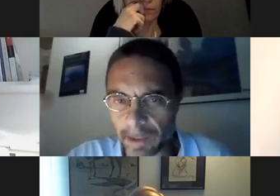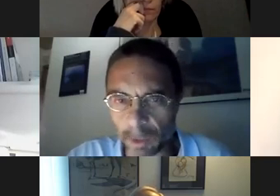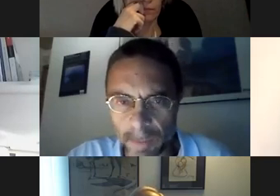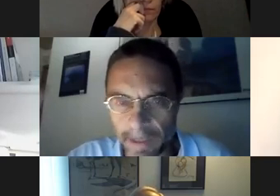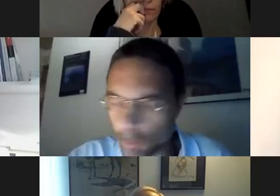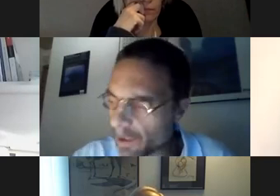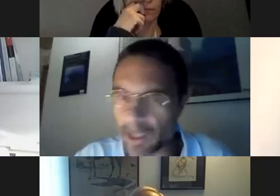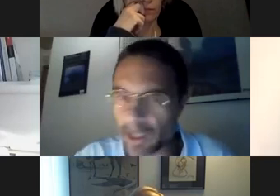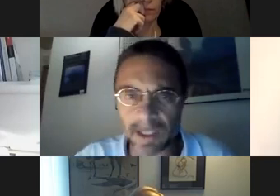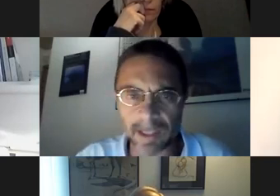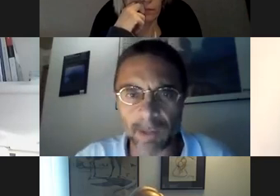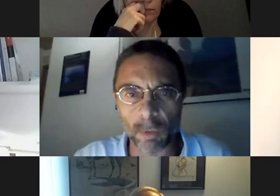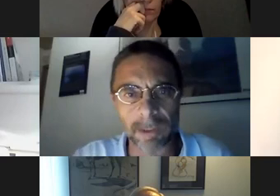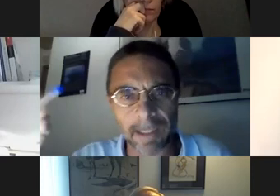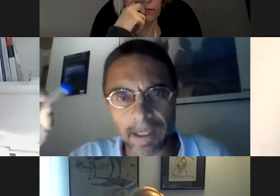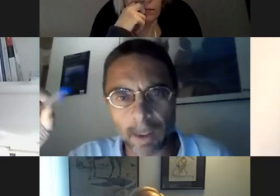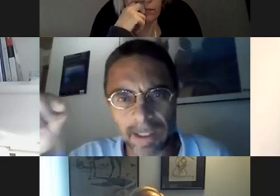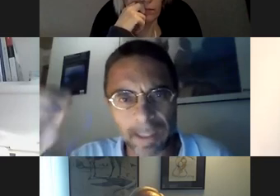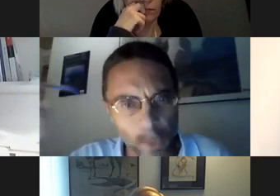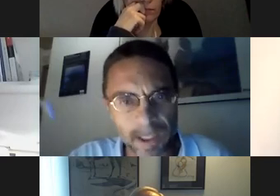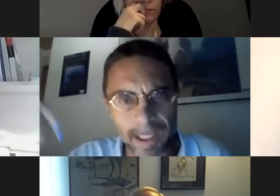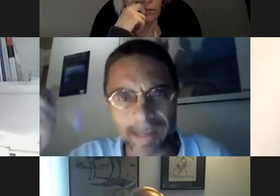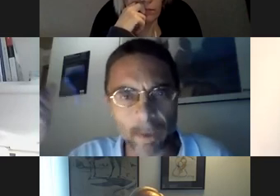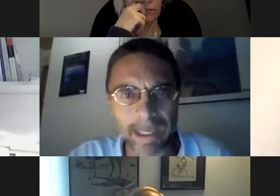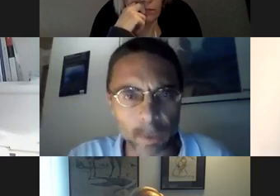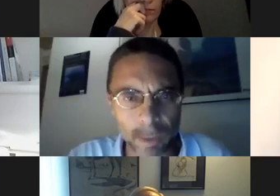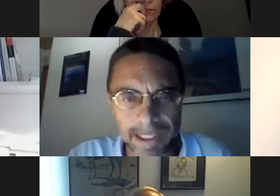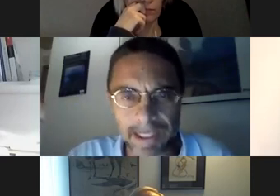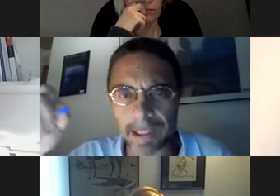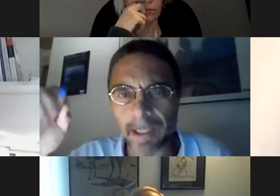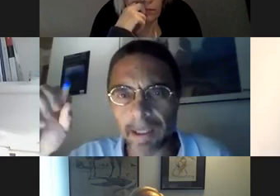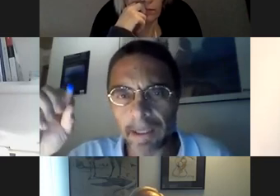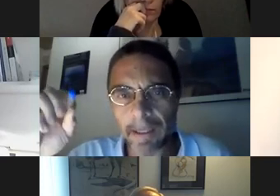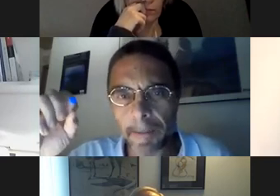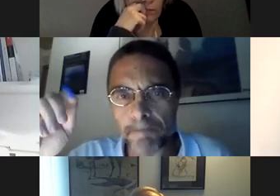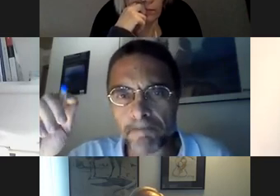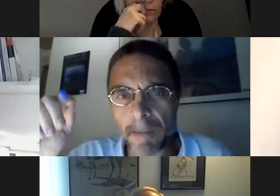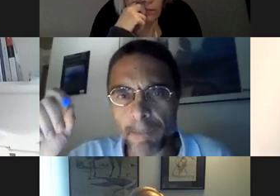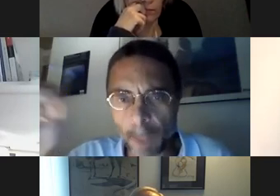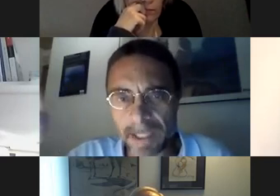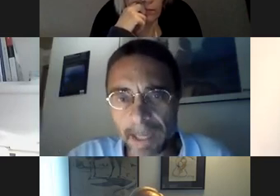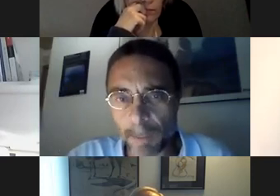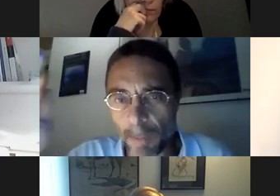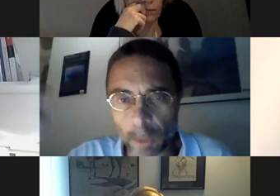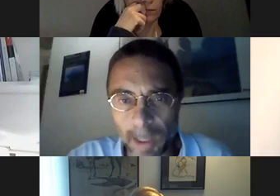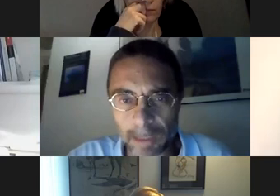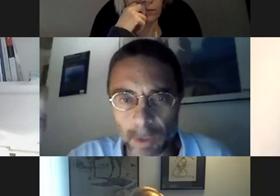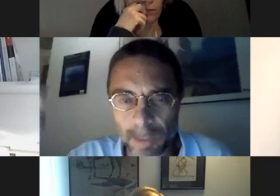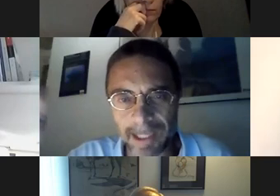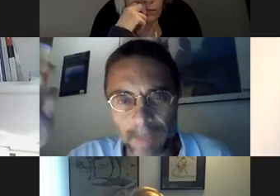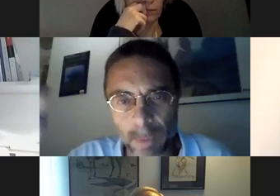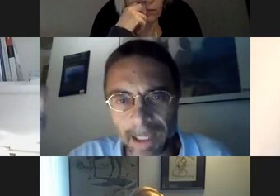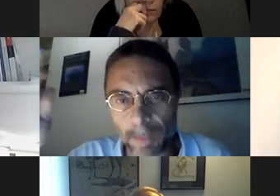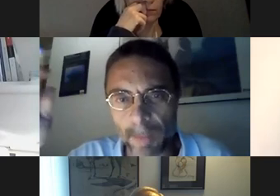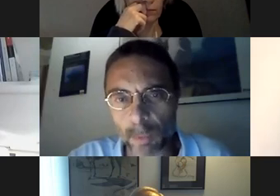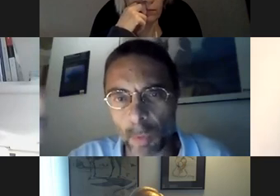presidente io non mi permetto di dire che ci sia stata una volontà come dire politica o elettoralistica però per esempio il momento più alto di